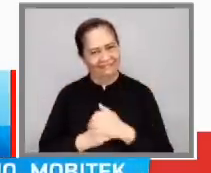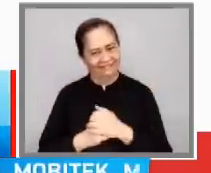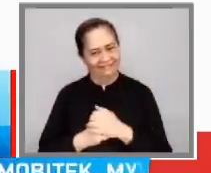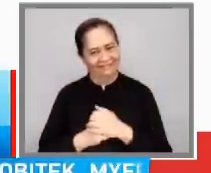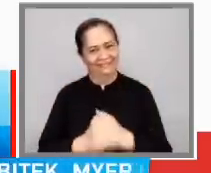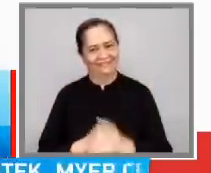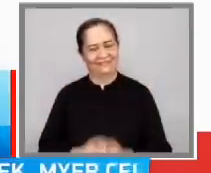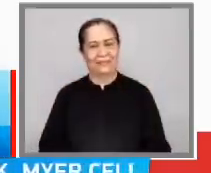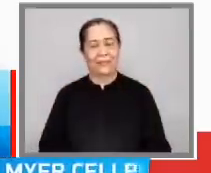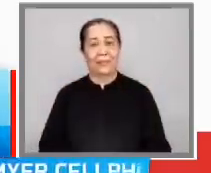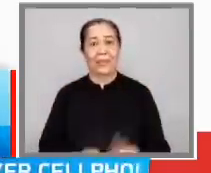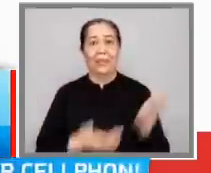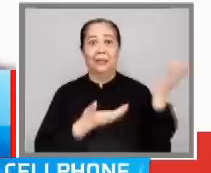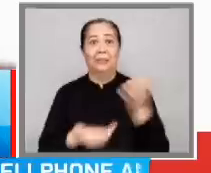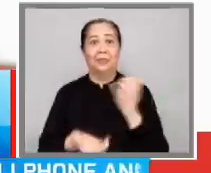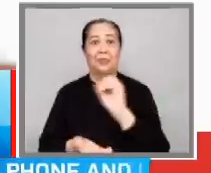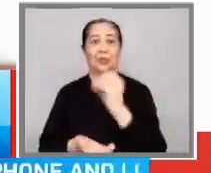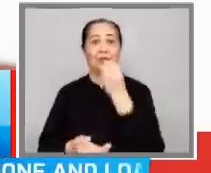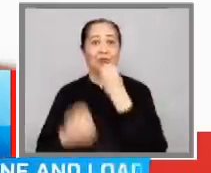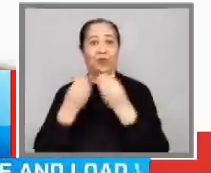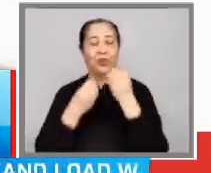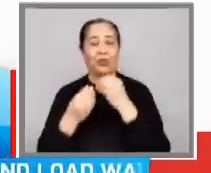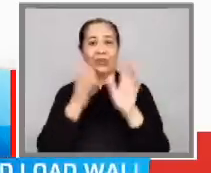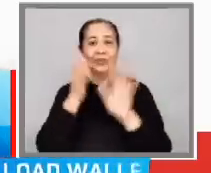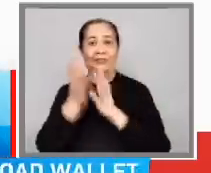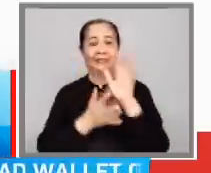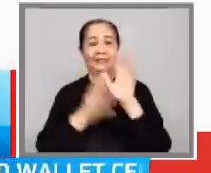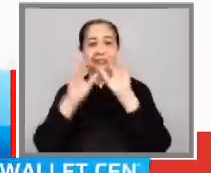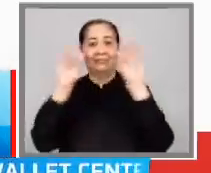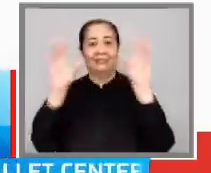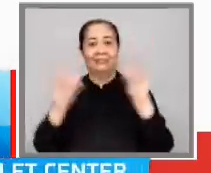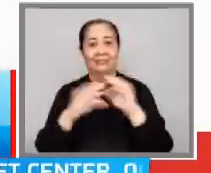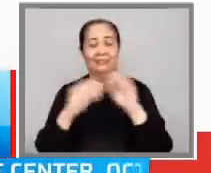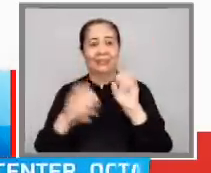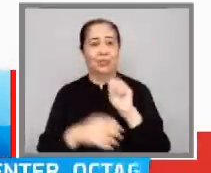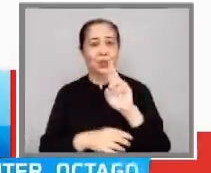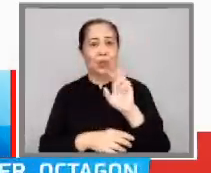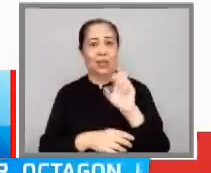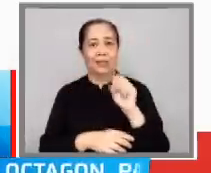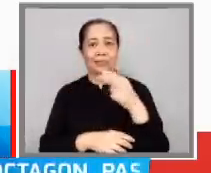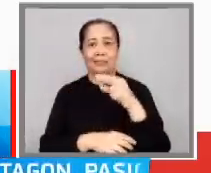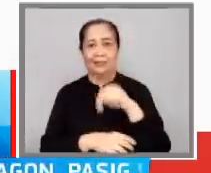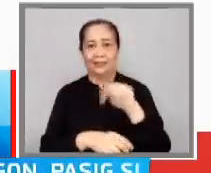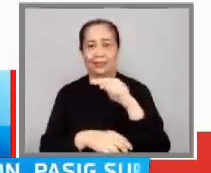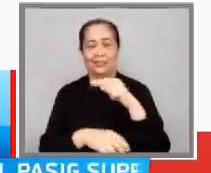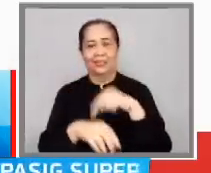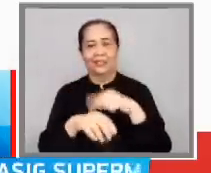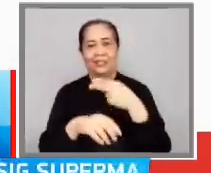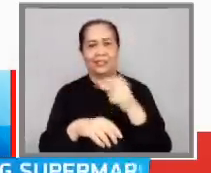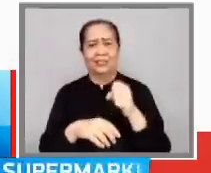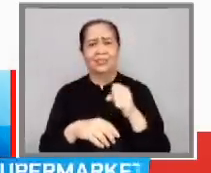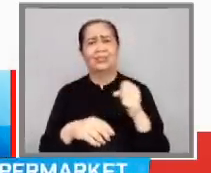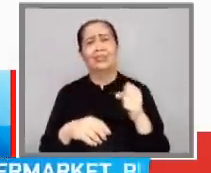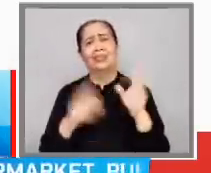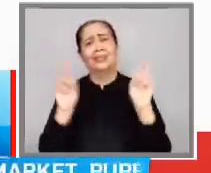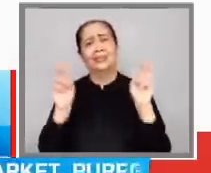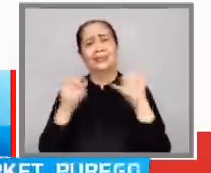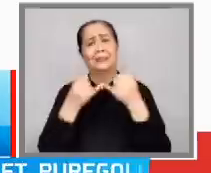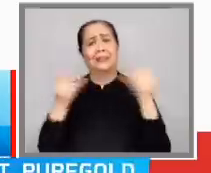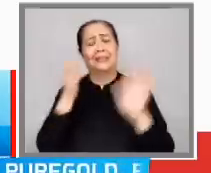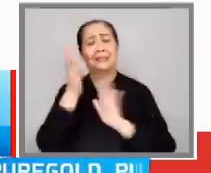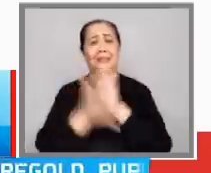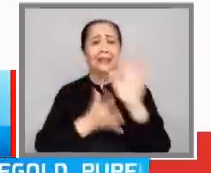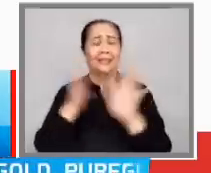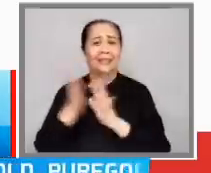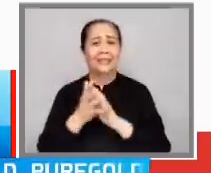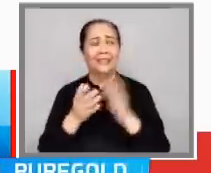Ang bring your own food ng isang Christmas party sa Suarez National High School na uwi sa pansit party. Nang mag-food